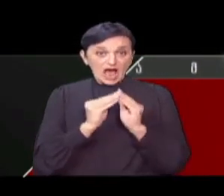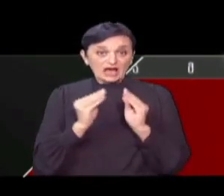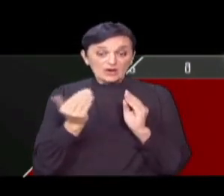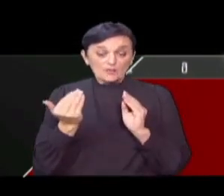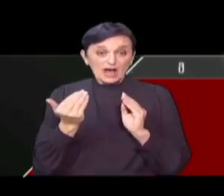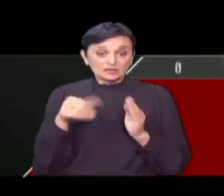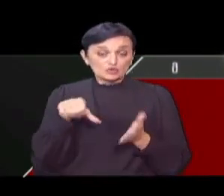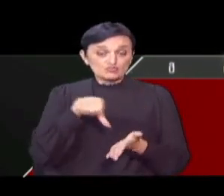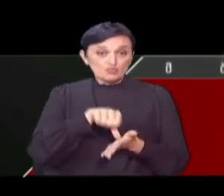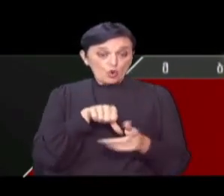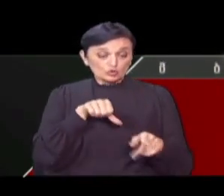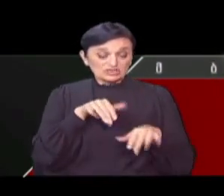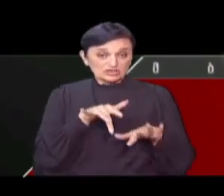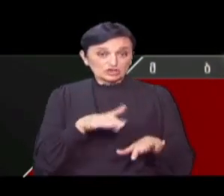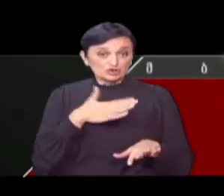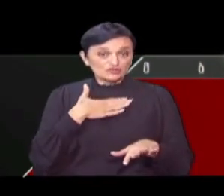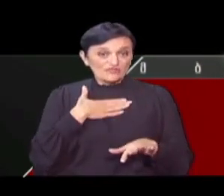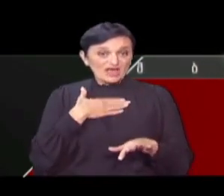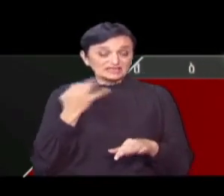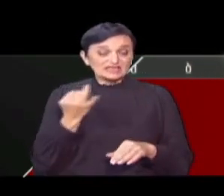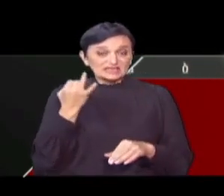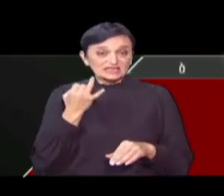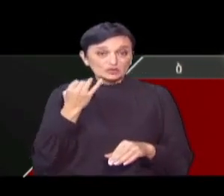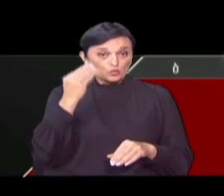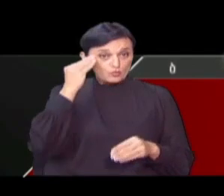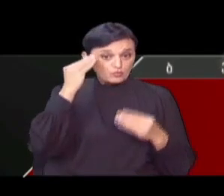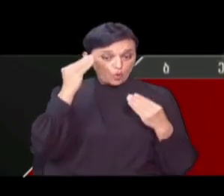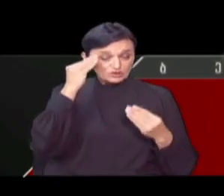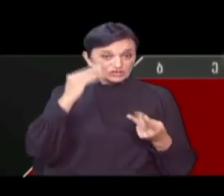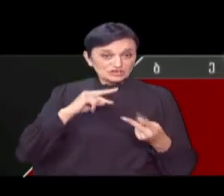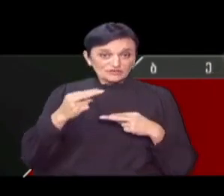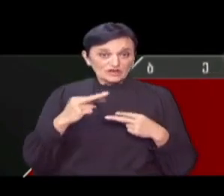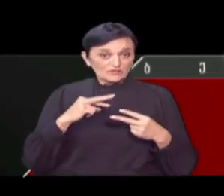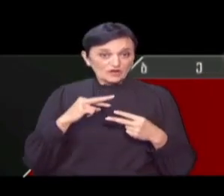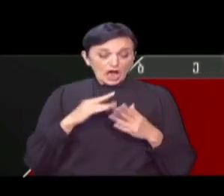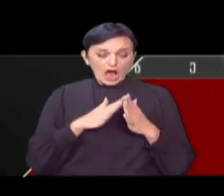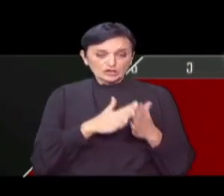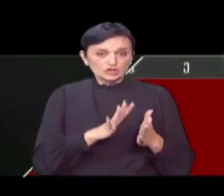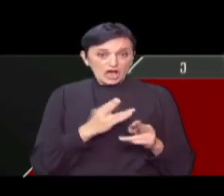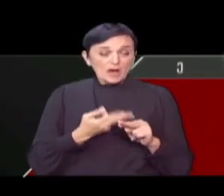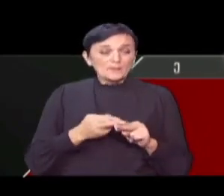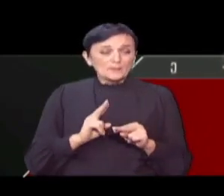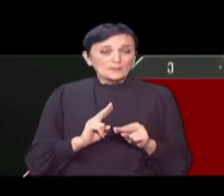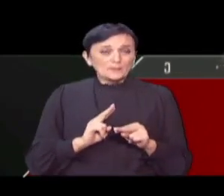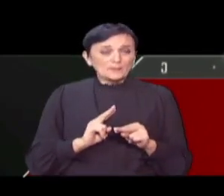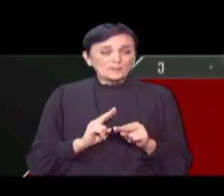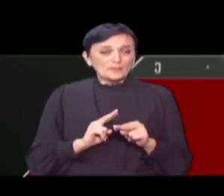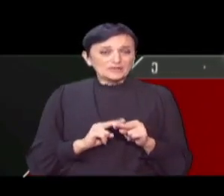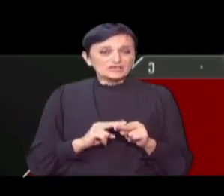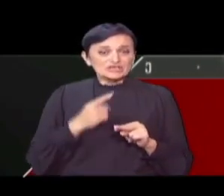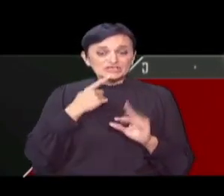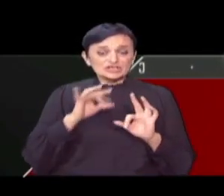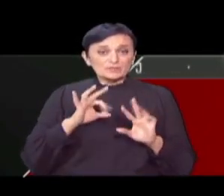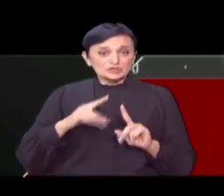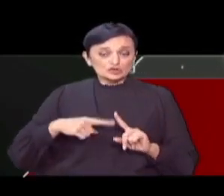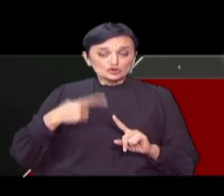მათი მონაწილეობა ჩვენს ინტერესებს, მიუხედავად ჩვენი პოზიციების ცვლილებისა, არ შელახავს. ამის თქმის